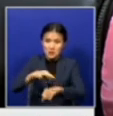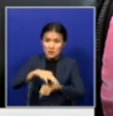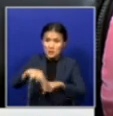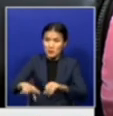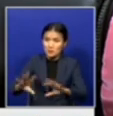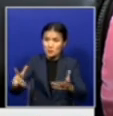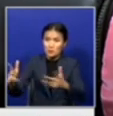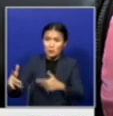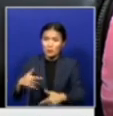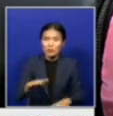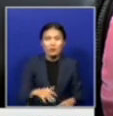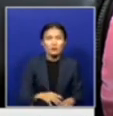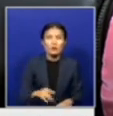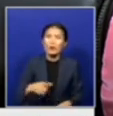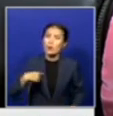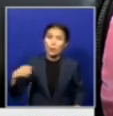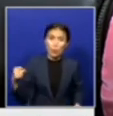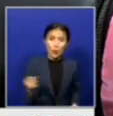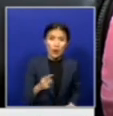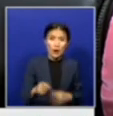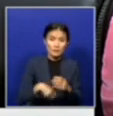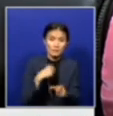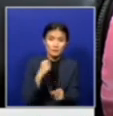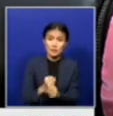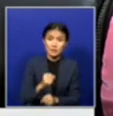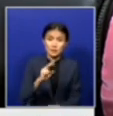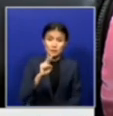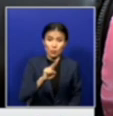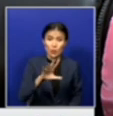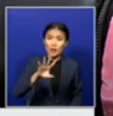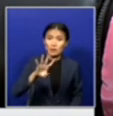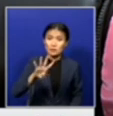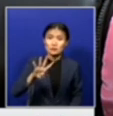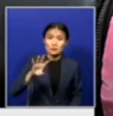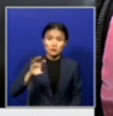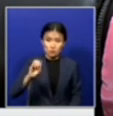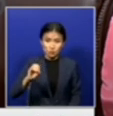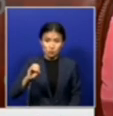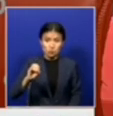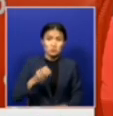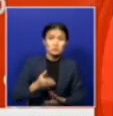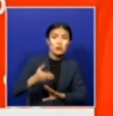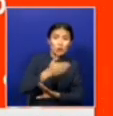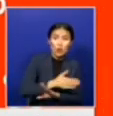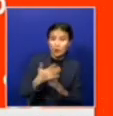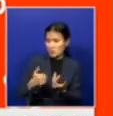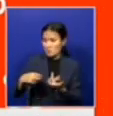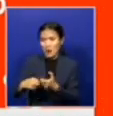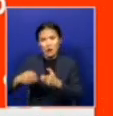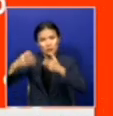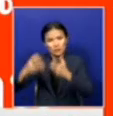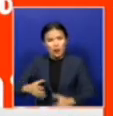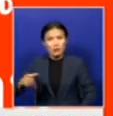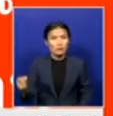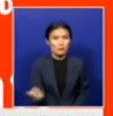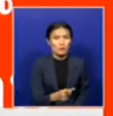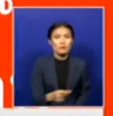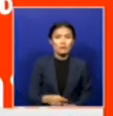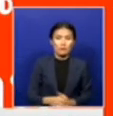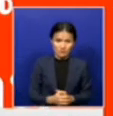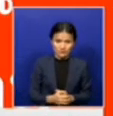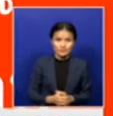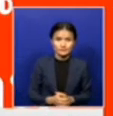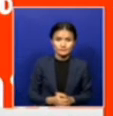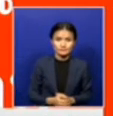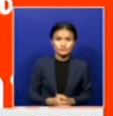ราวนั้นตกงานแค่ประมาณ1ล้านคนเท่านั้นเองนะครับรัฐบาลจะแก้ปัญหานี้อย่างไรเป็นโจทย์ให้รัฐบาลนะครับ